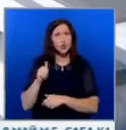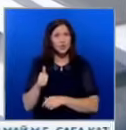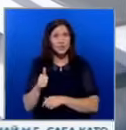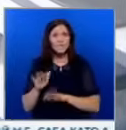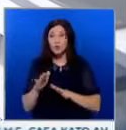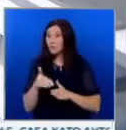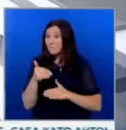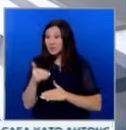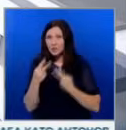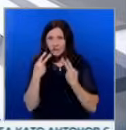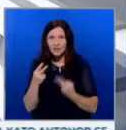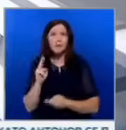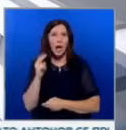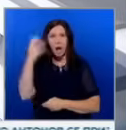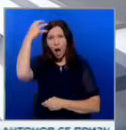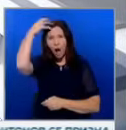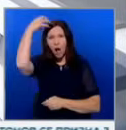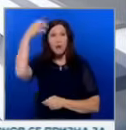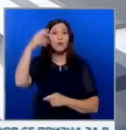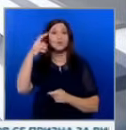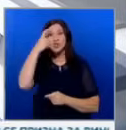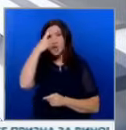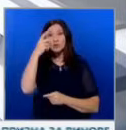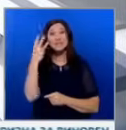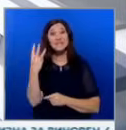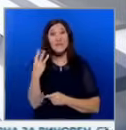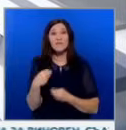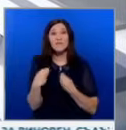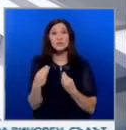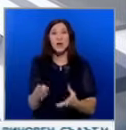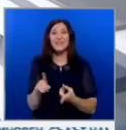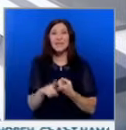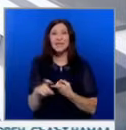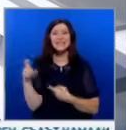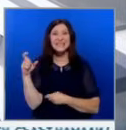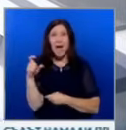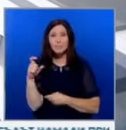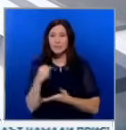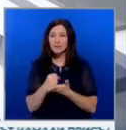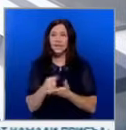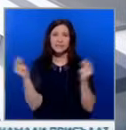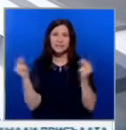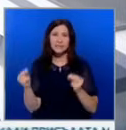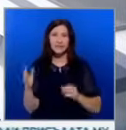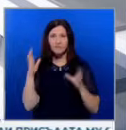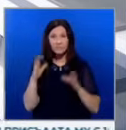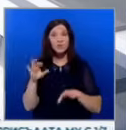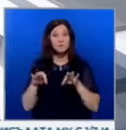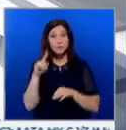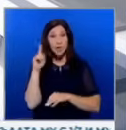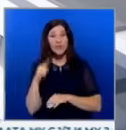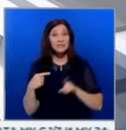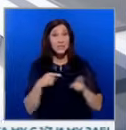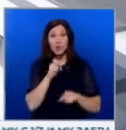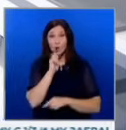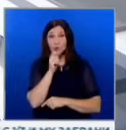как крал Чарлз III възлага на Кир Стармър мандат за съставяне на правителство. Изборният ден следи